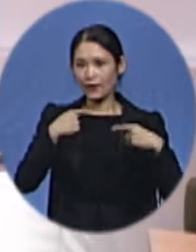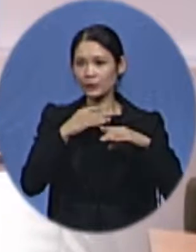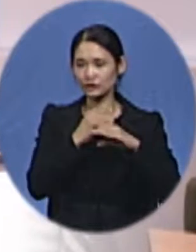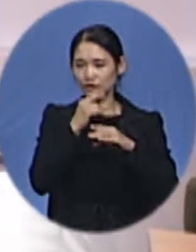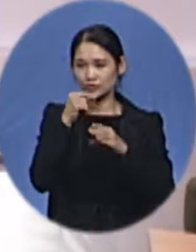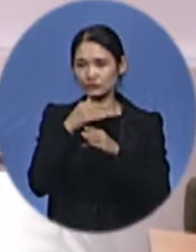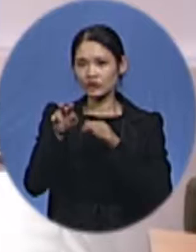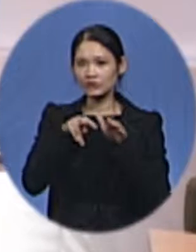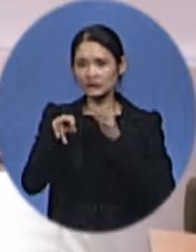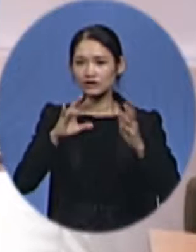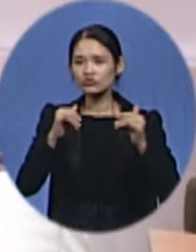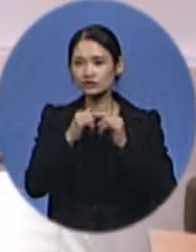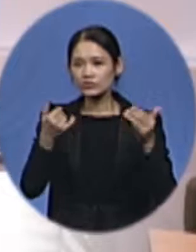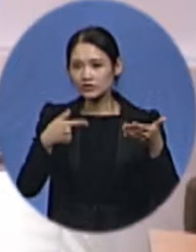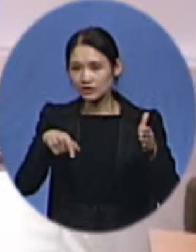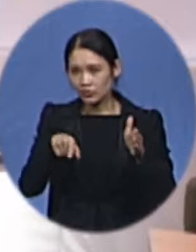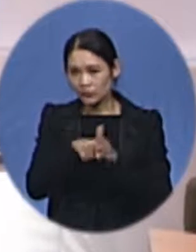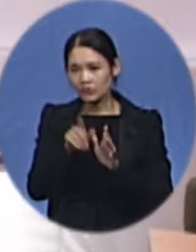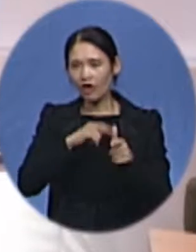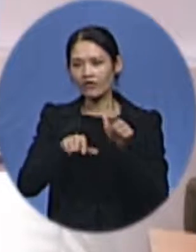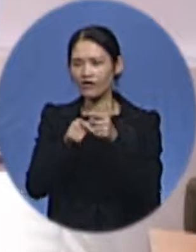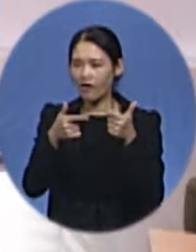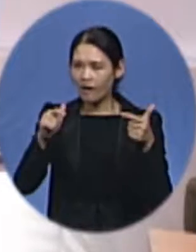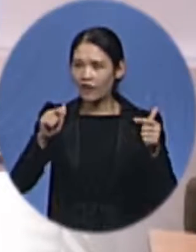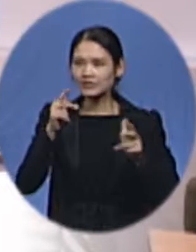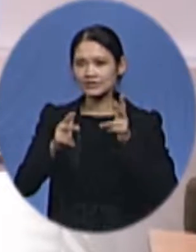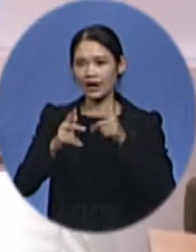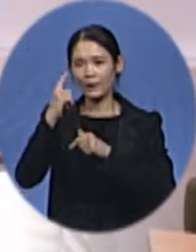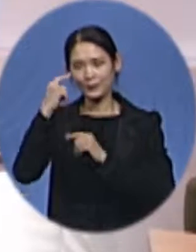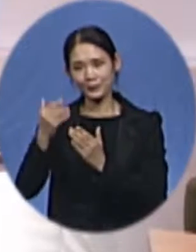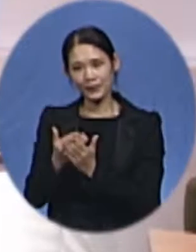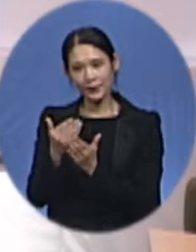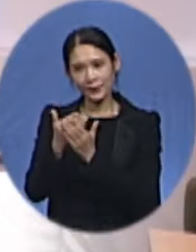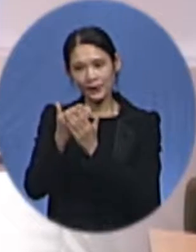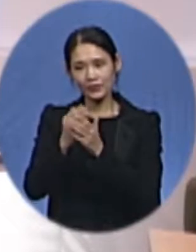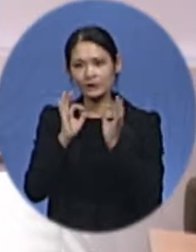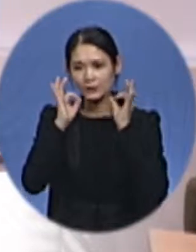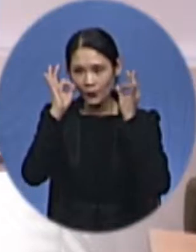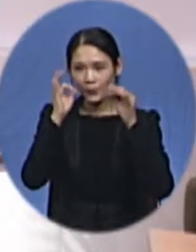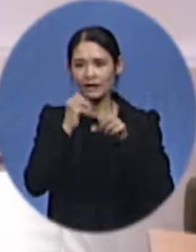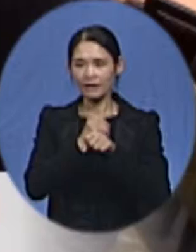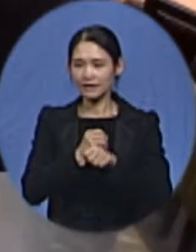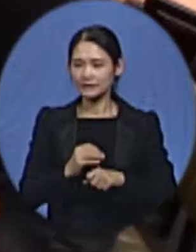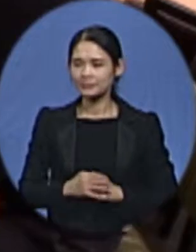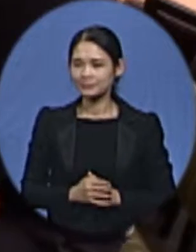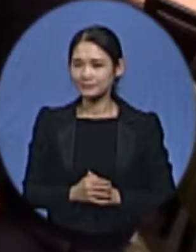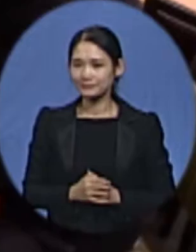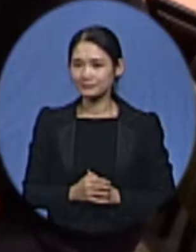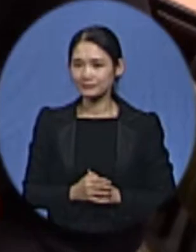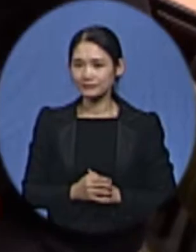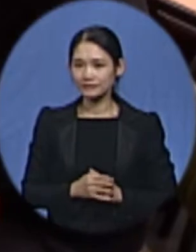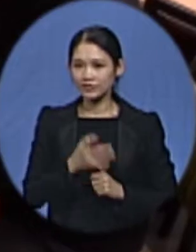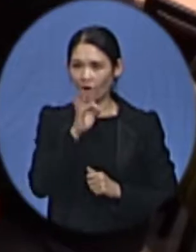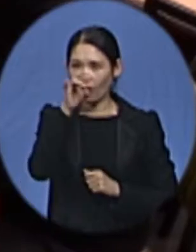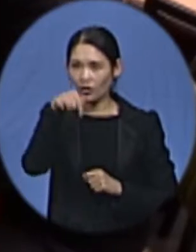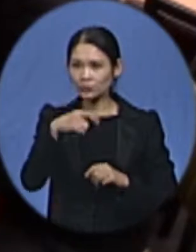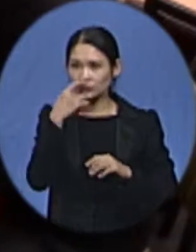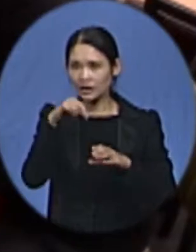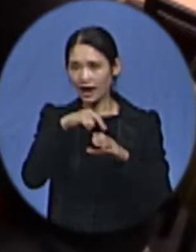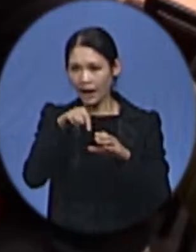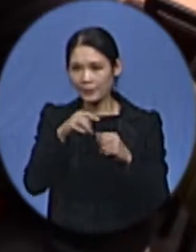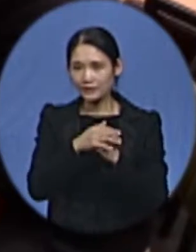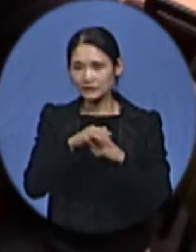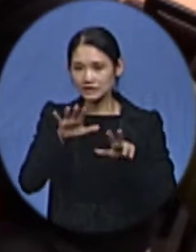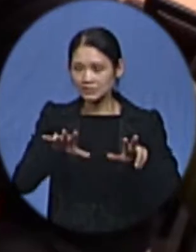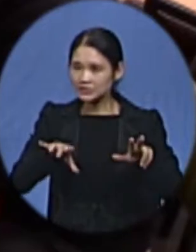이탈 주민들을 위해서 더 다양한 사업들을 개발하고 발전할 수 있도록 노력을 하겠습니다. 어묵 카페는 아직은